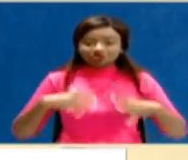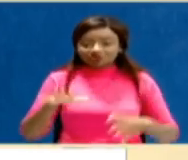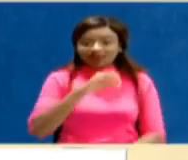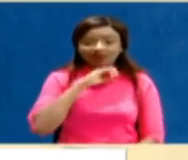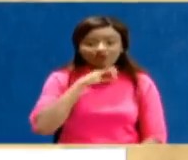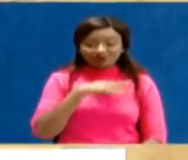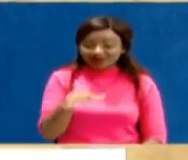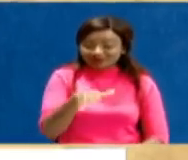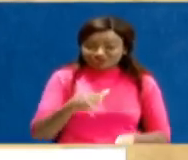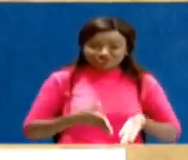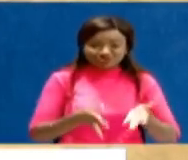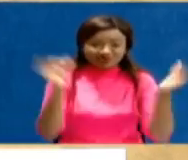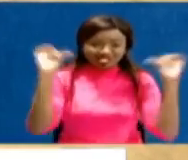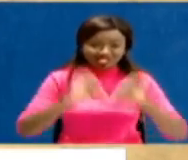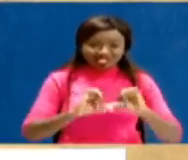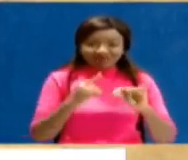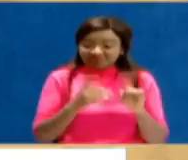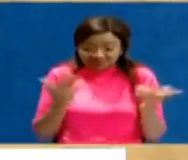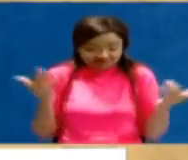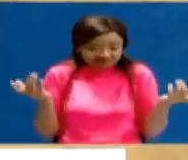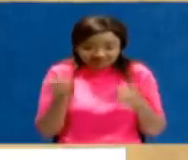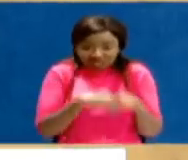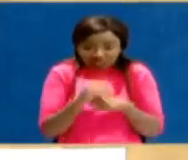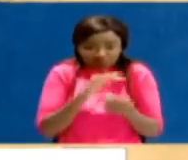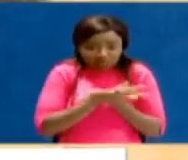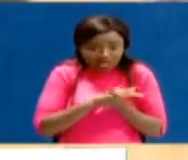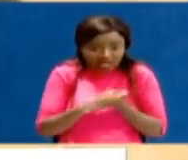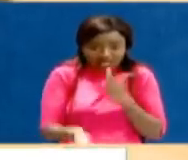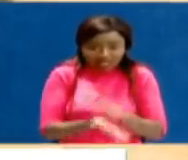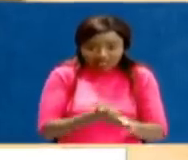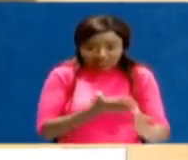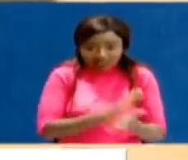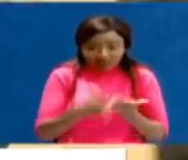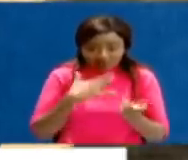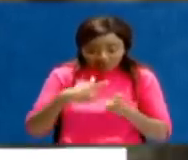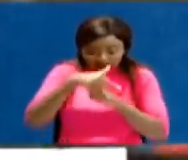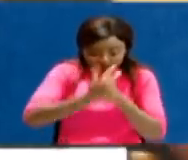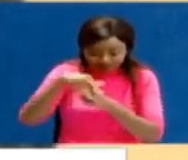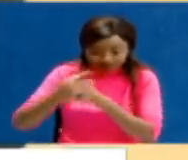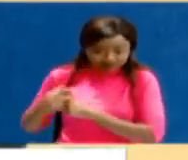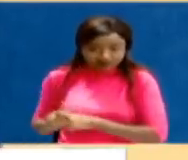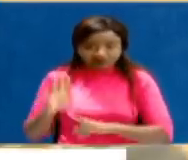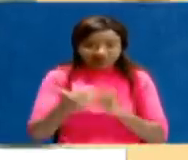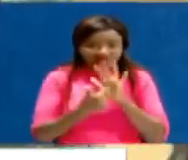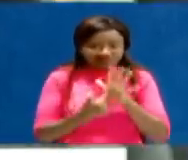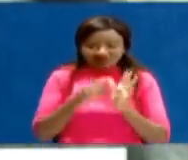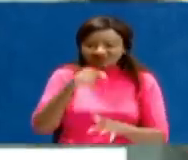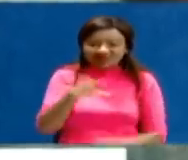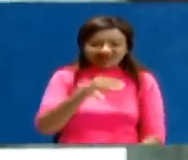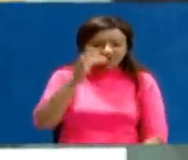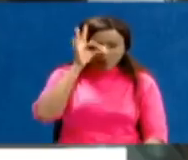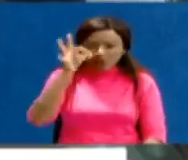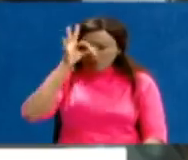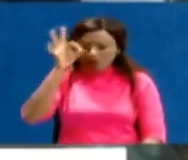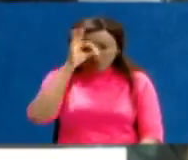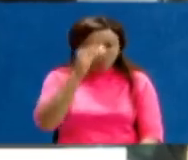wa barabara hii, hakuna hatua madhubuti zilizochukuliwa ili kuhakikisha inakarabatiwa. Barabara mbaya, kila mahali mashimo na town